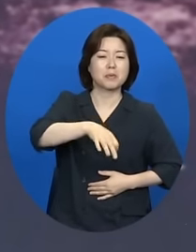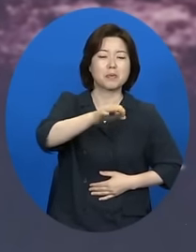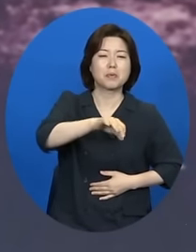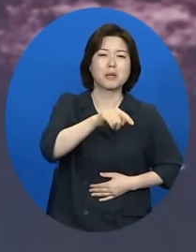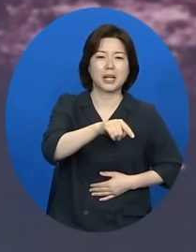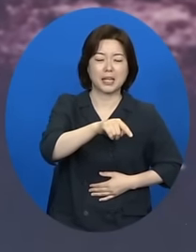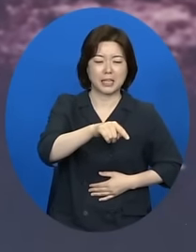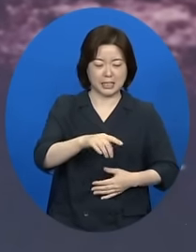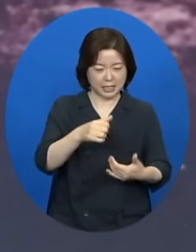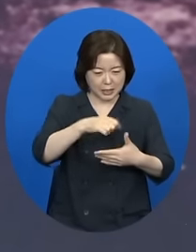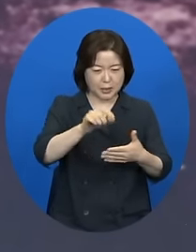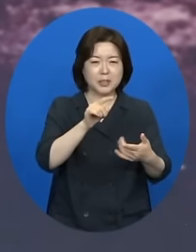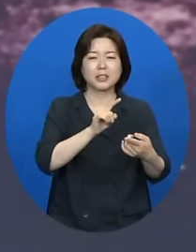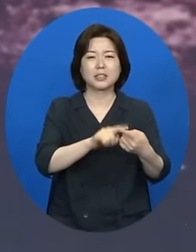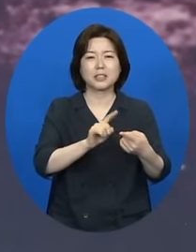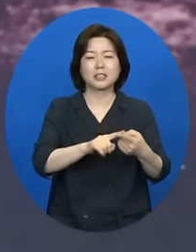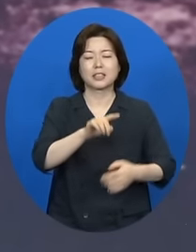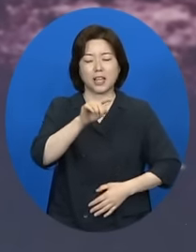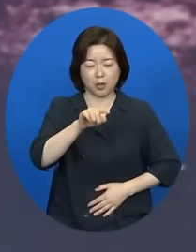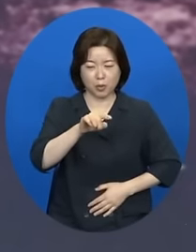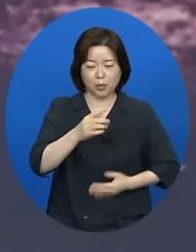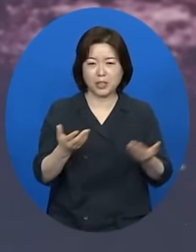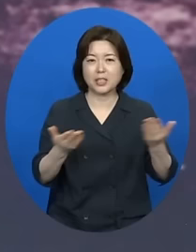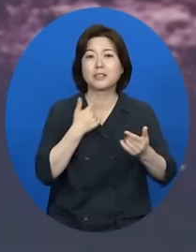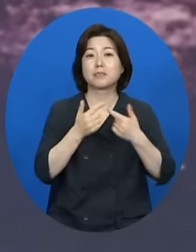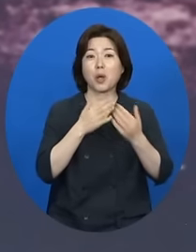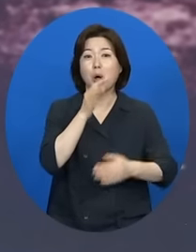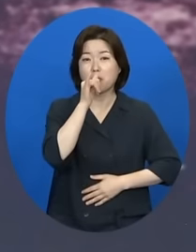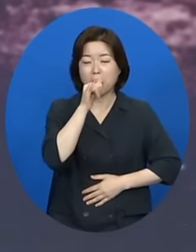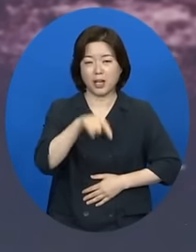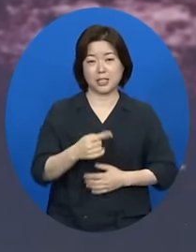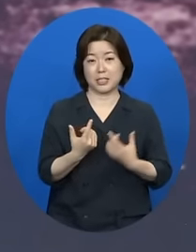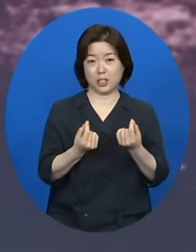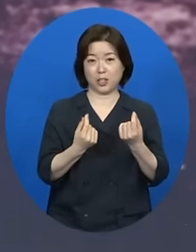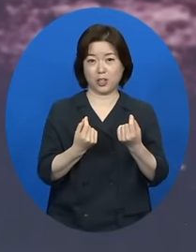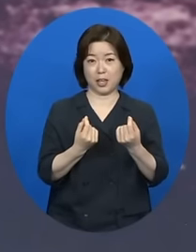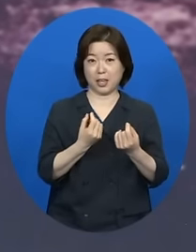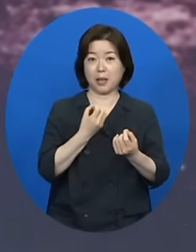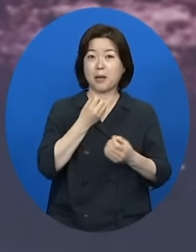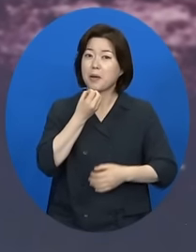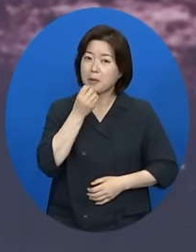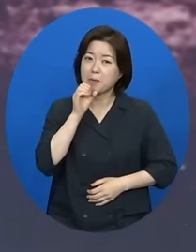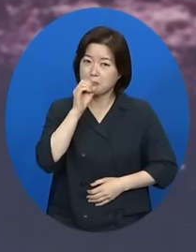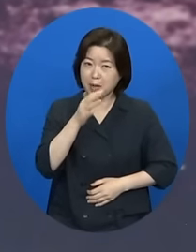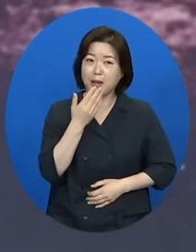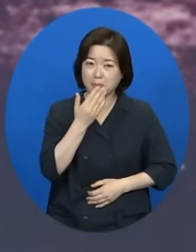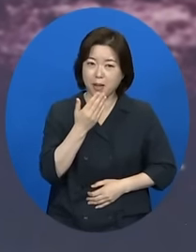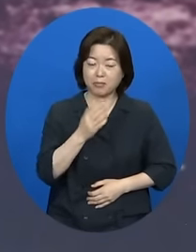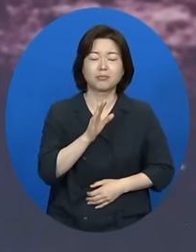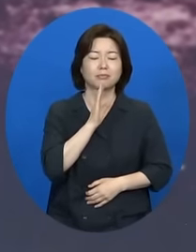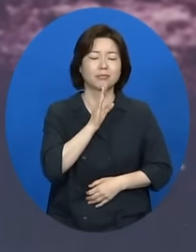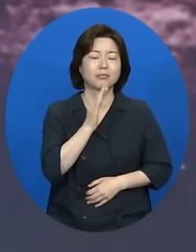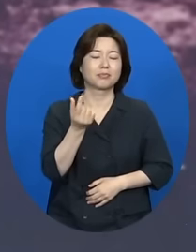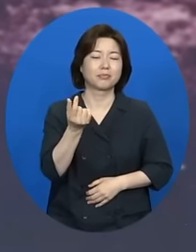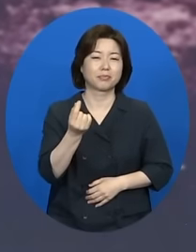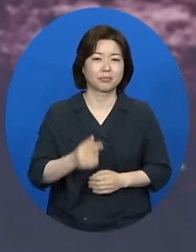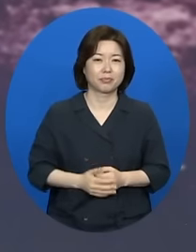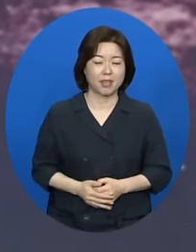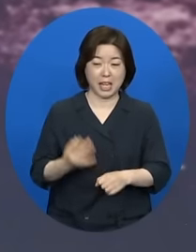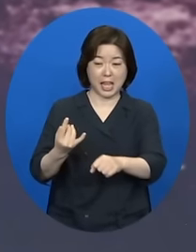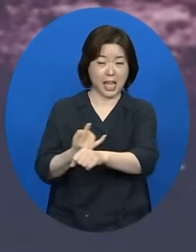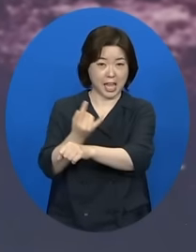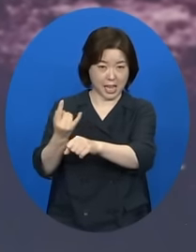한 대로 그런 일을 겪게 되는 것입니다. 뭐 이렇게 말씀을 하실 수도 있겠습니다. 모두 맞는 말입니다. 정말